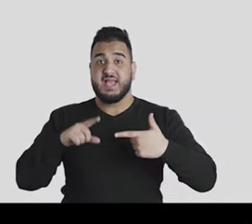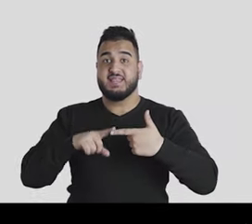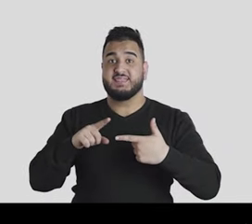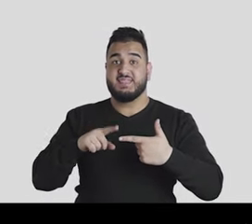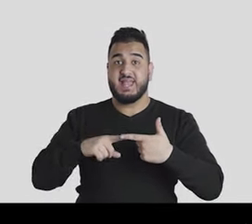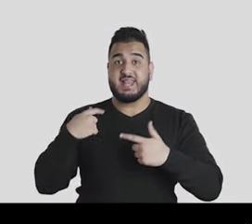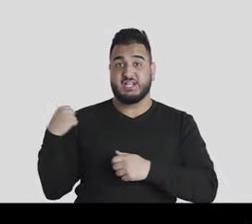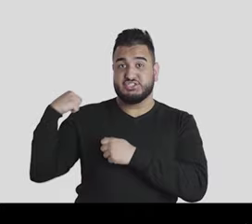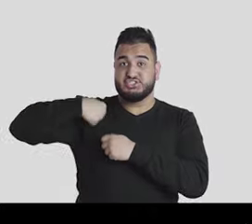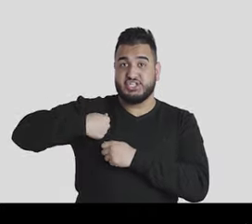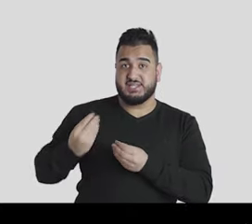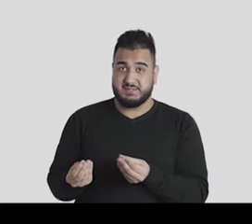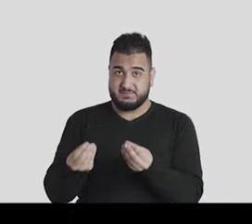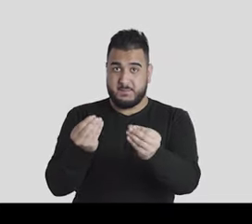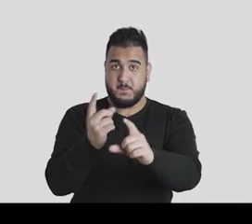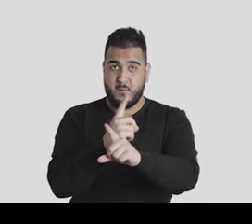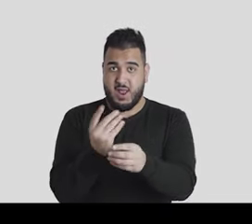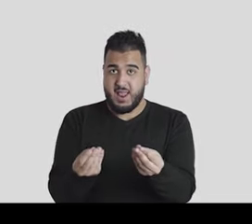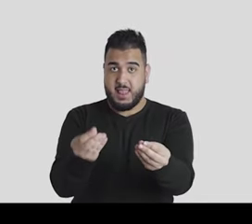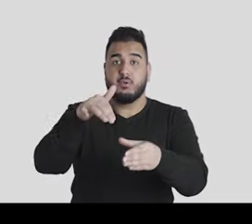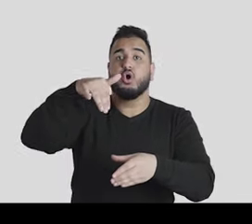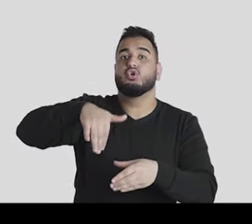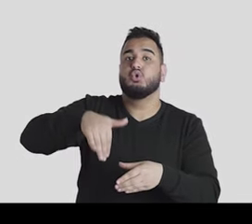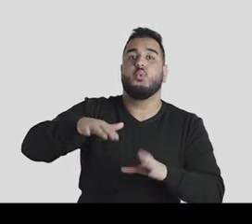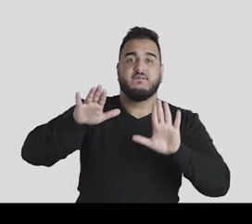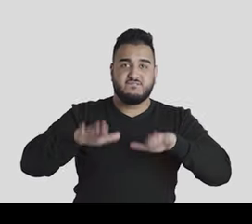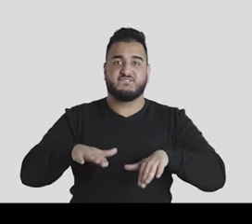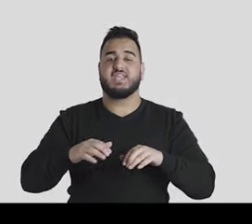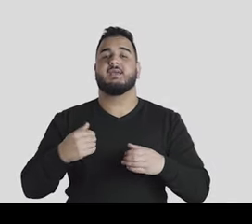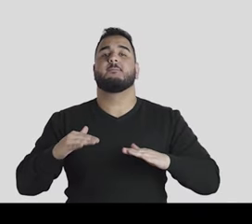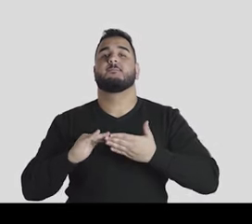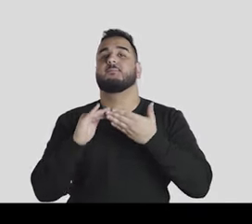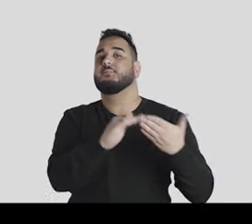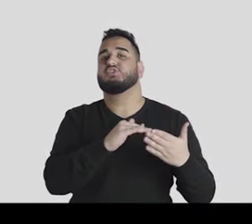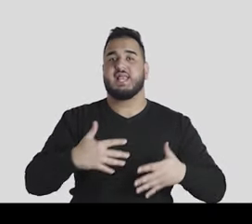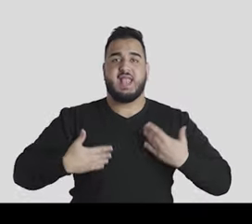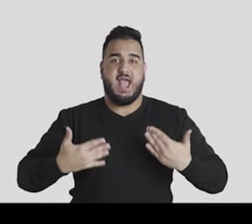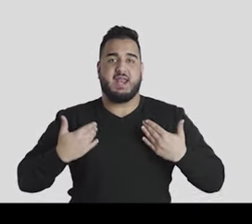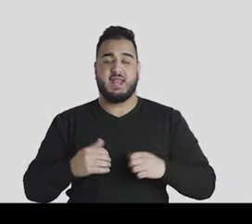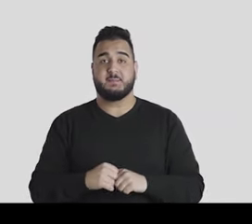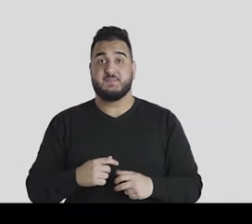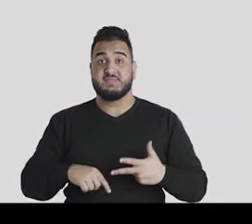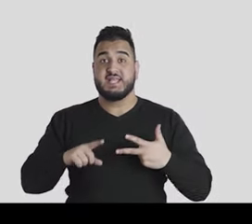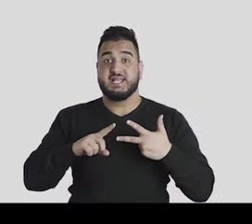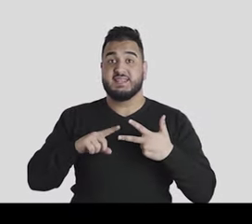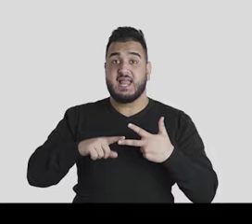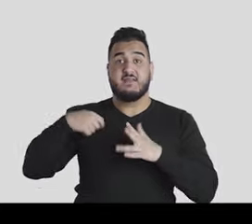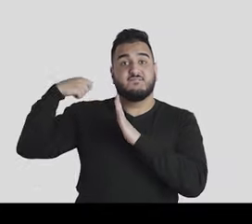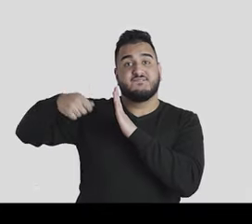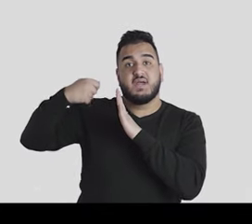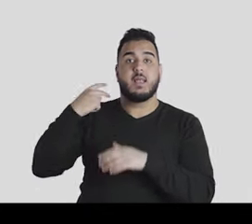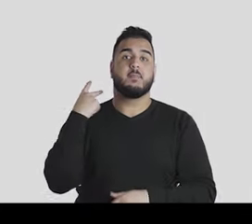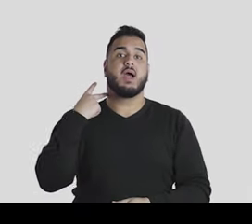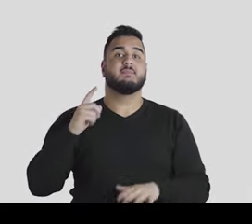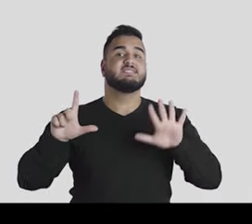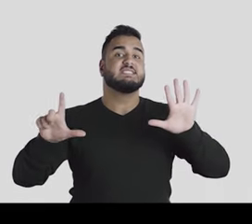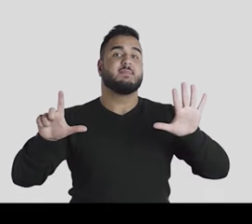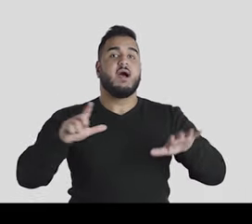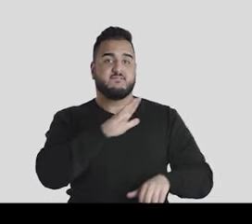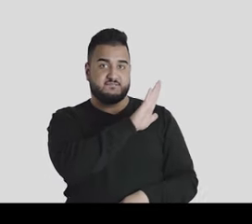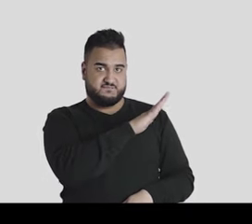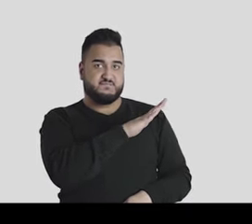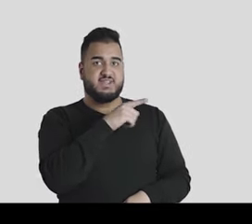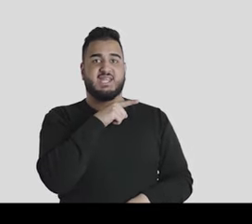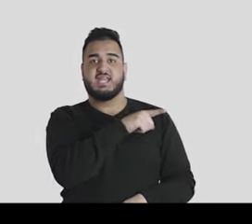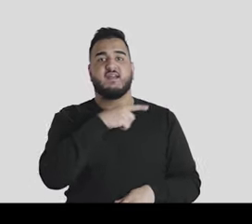الإبداعية لإنشاء لوحة نعم ولا. يمكن للمعلم أن يبدع في اختيار الأسئلة وأن يشارك الطلاب بمعلومة مفيدة وإجابة